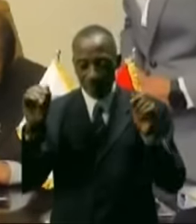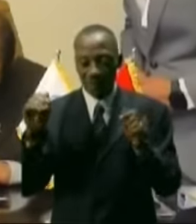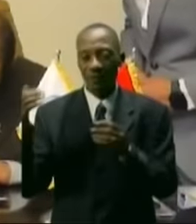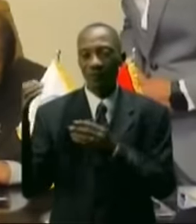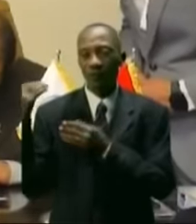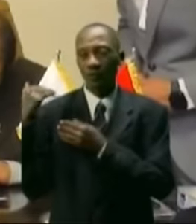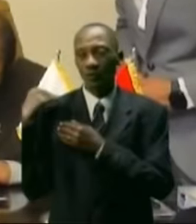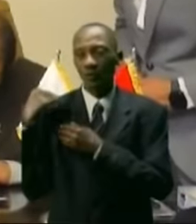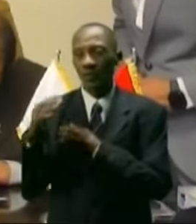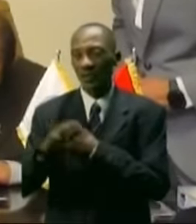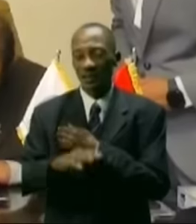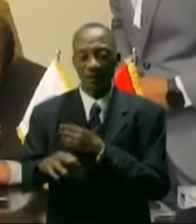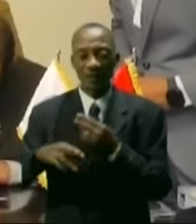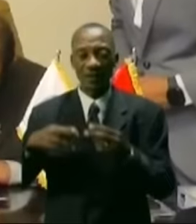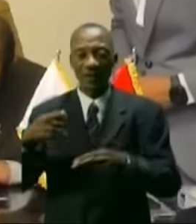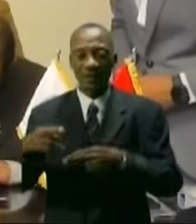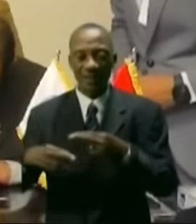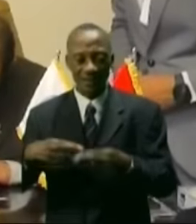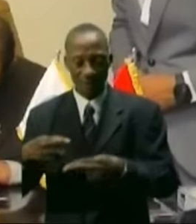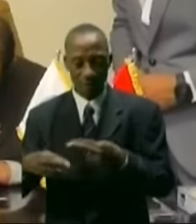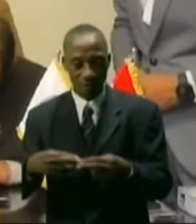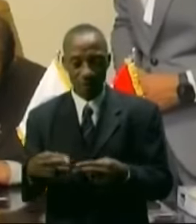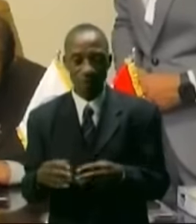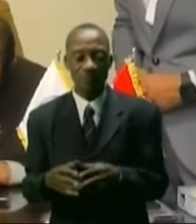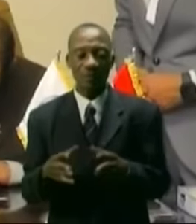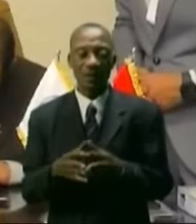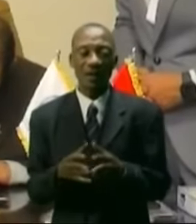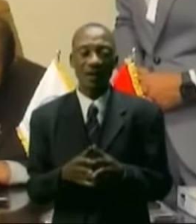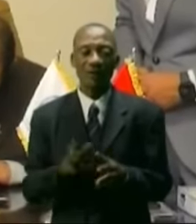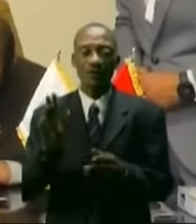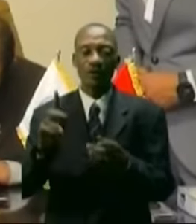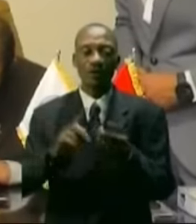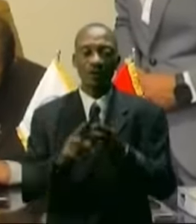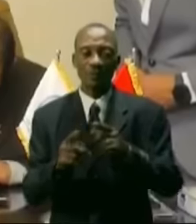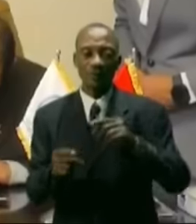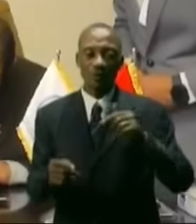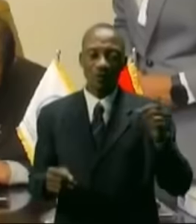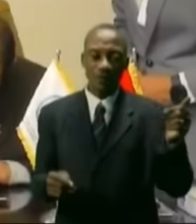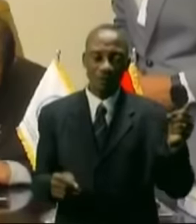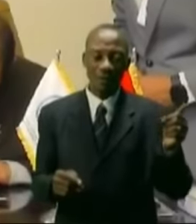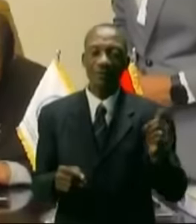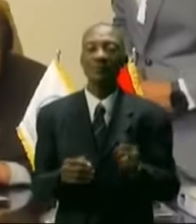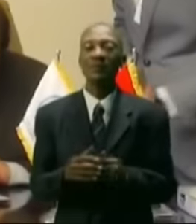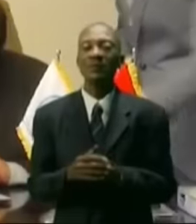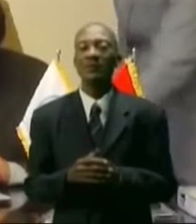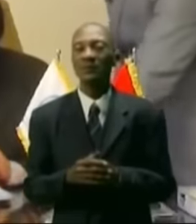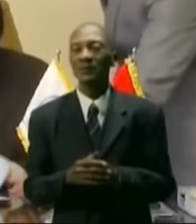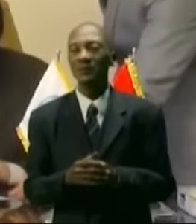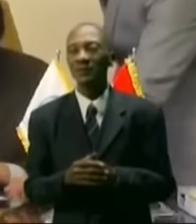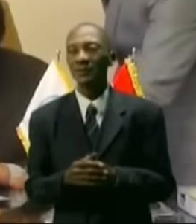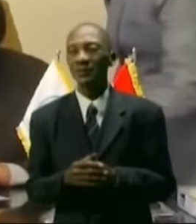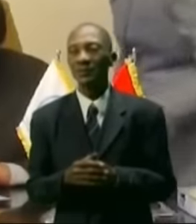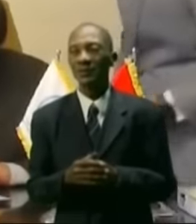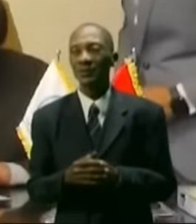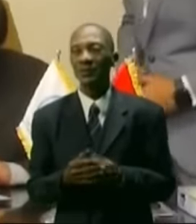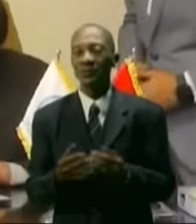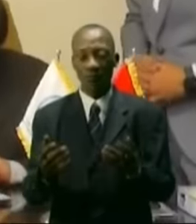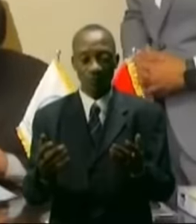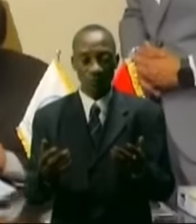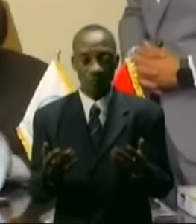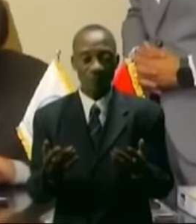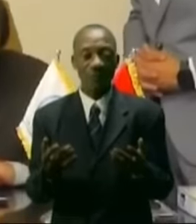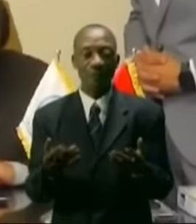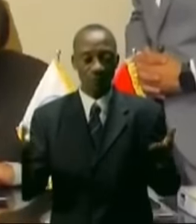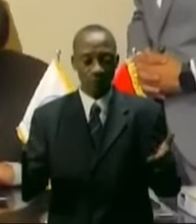de sécurité alimentaire et son homologue congolais, directeur général de l'Autorité de réglementation de médicaments RDC, en